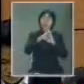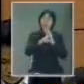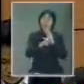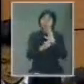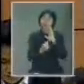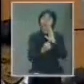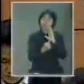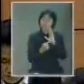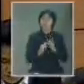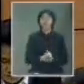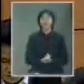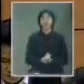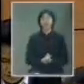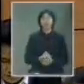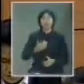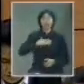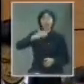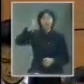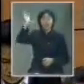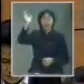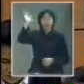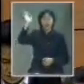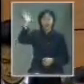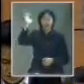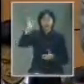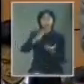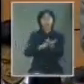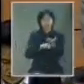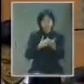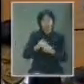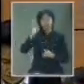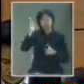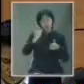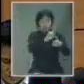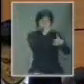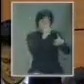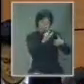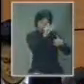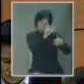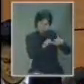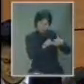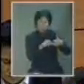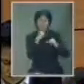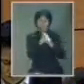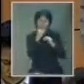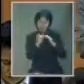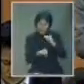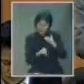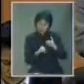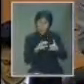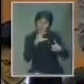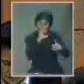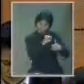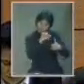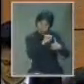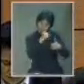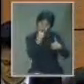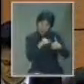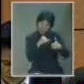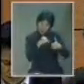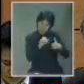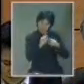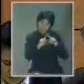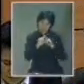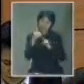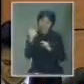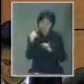ายไม่ไว้วางใจมาหลายสมัยแล้วจับทุจริตหลายรัฐมนตรีแล้วครับส่วนใหญ่รัฐ